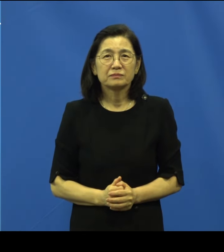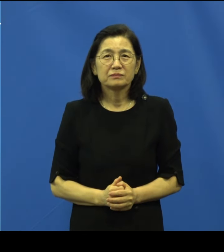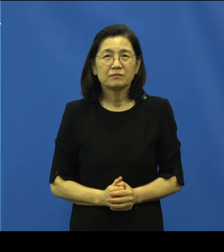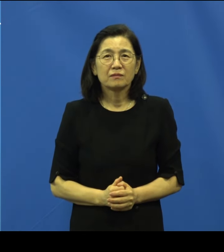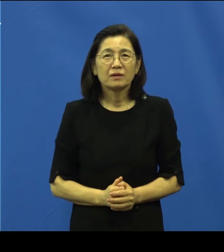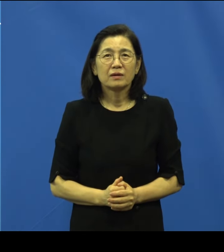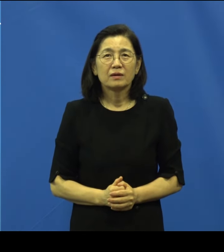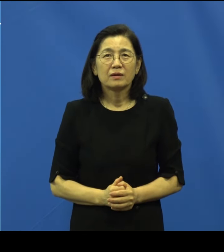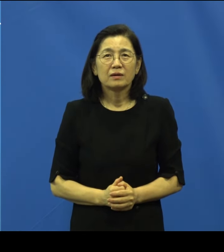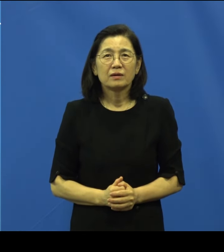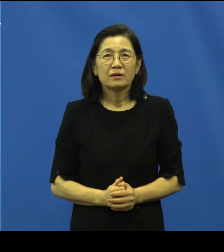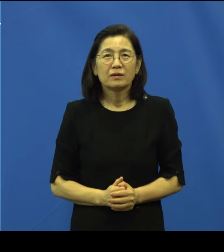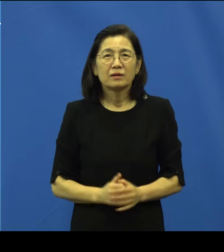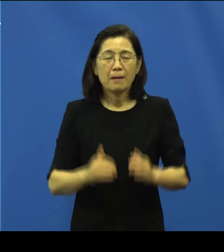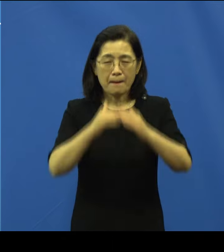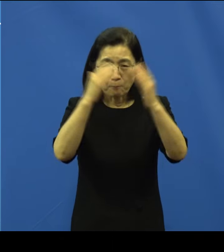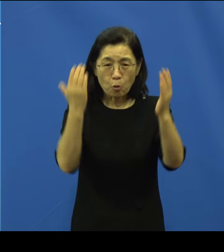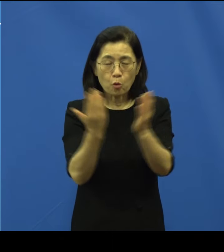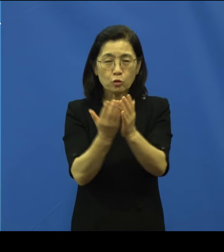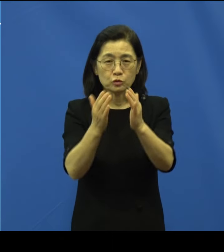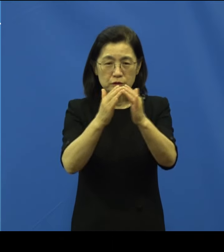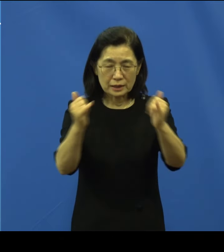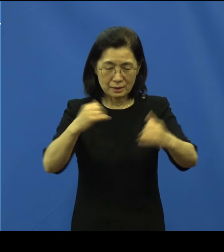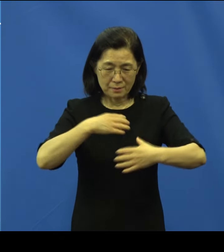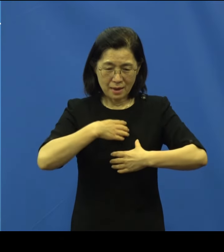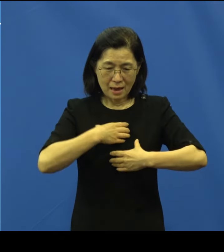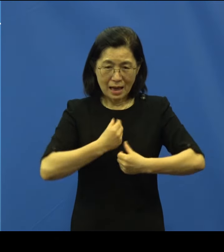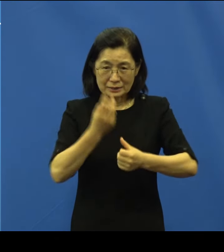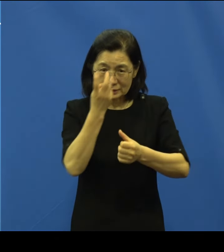모든 사람들이 안전하게 보호를 받고 살아가는 이유는